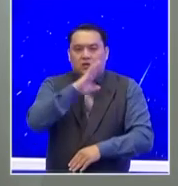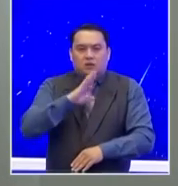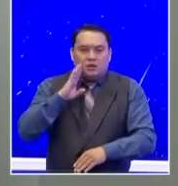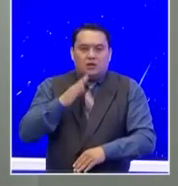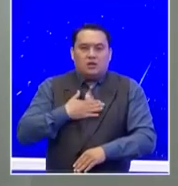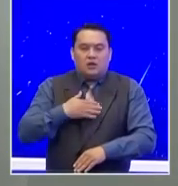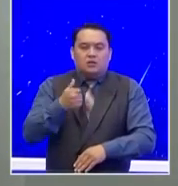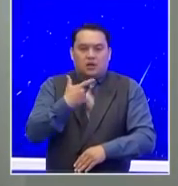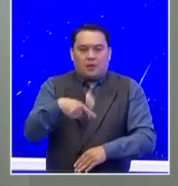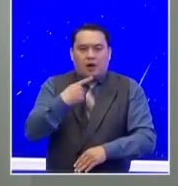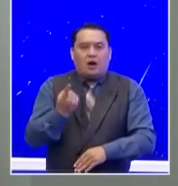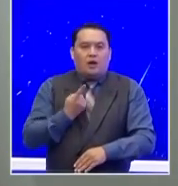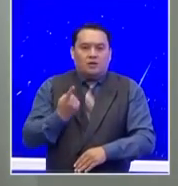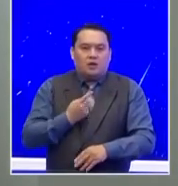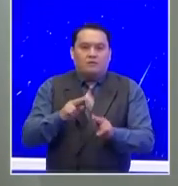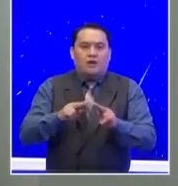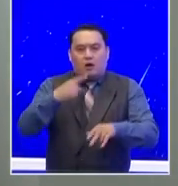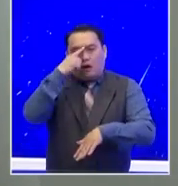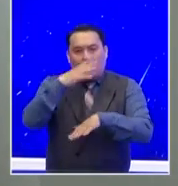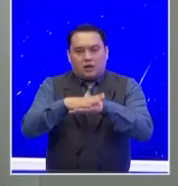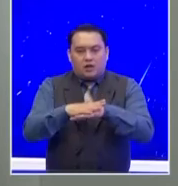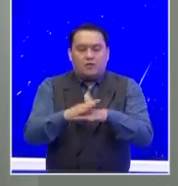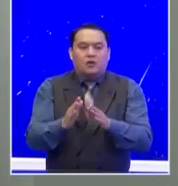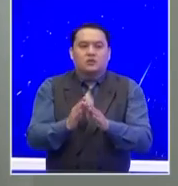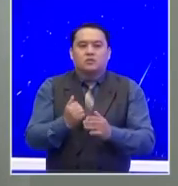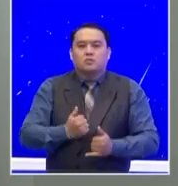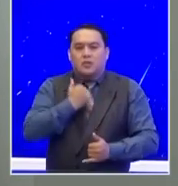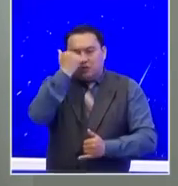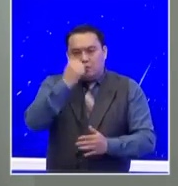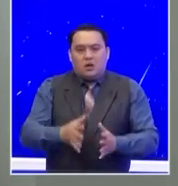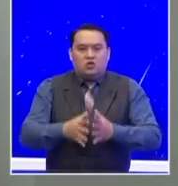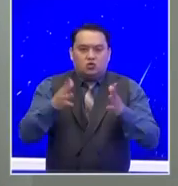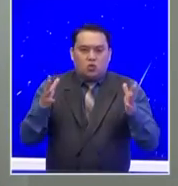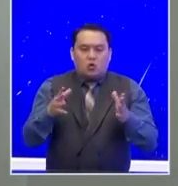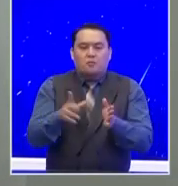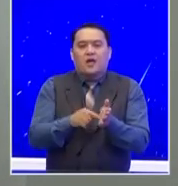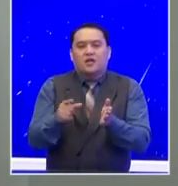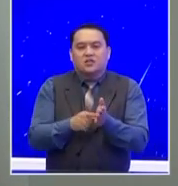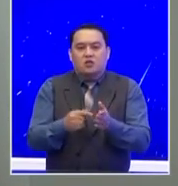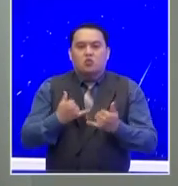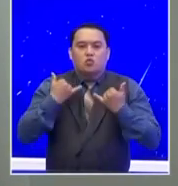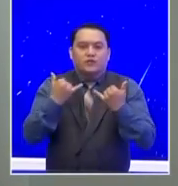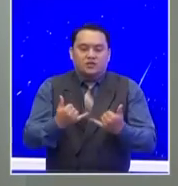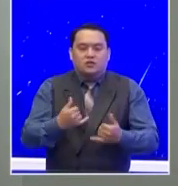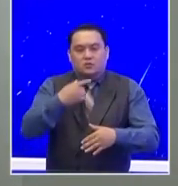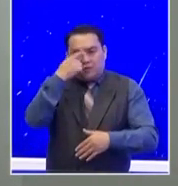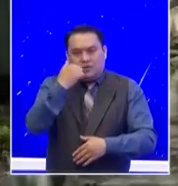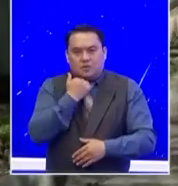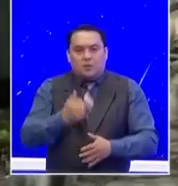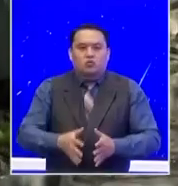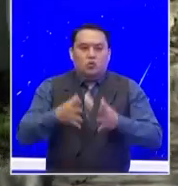спасибо, особенно Акима, также, что не забывают, особенно пенсионеры. В общем, большое-большое